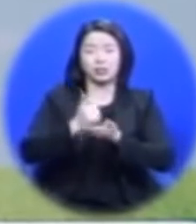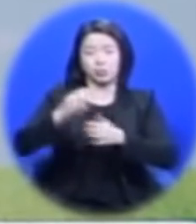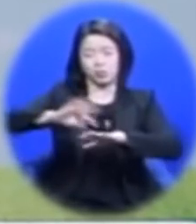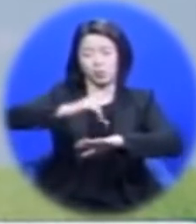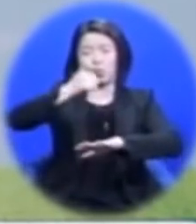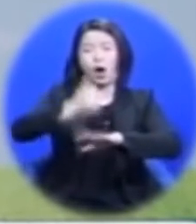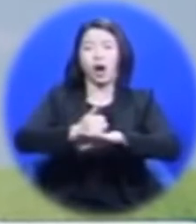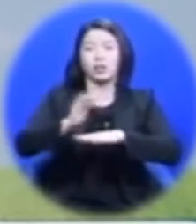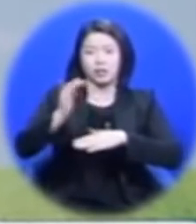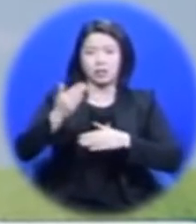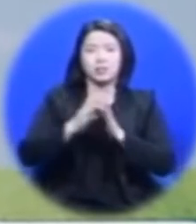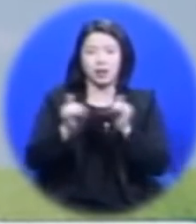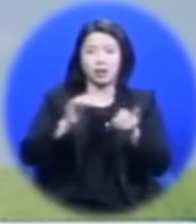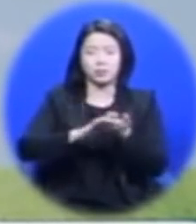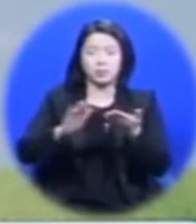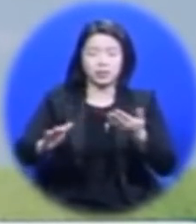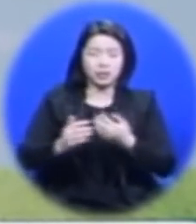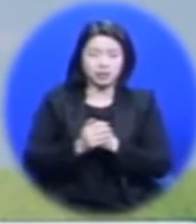왕이신 사람.